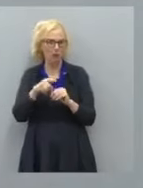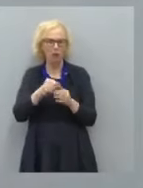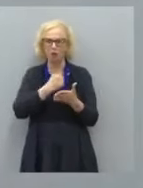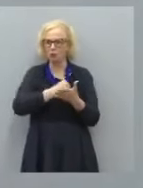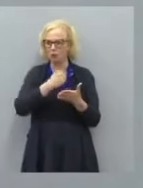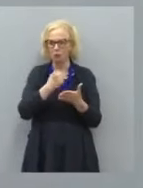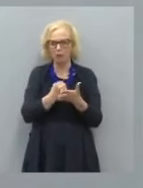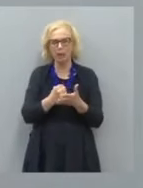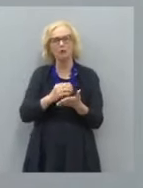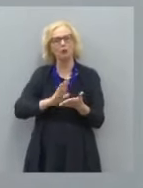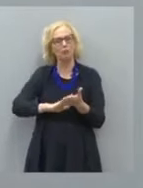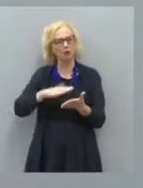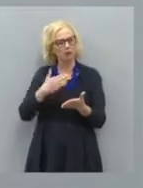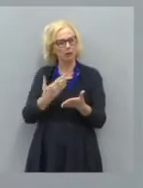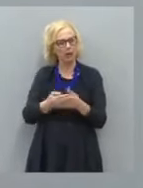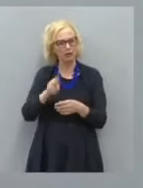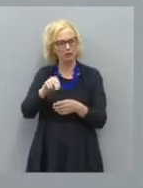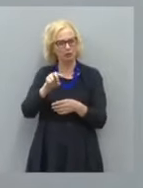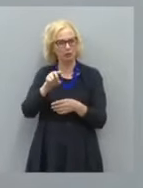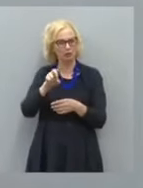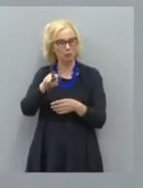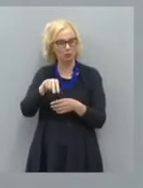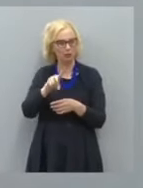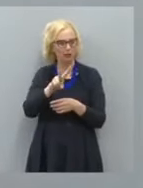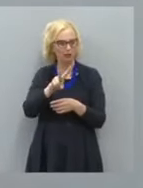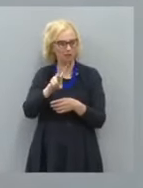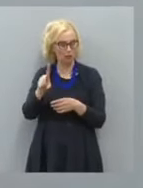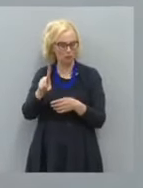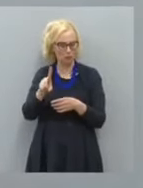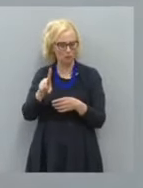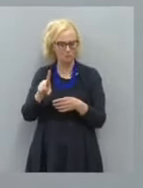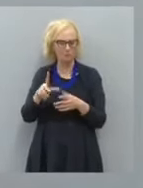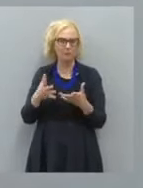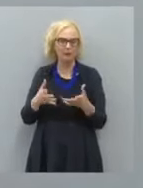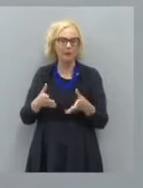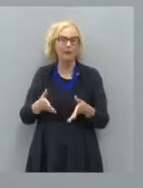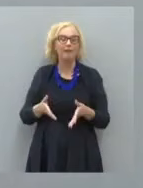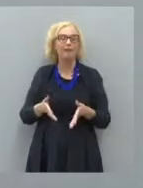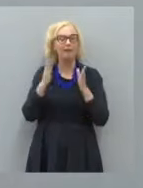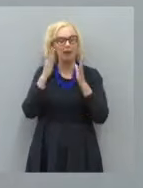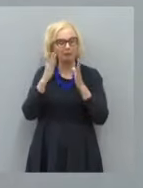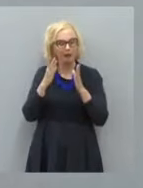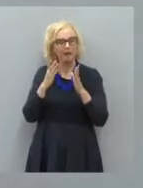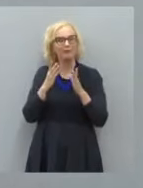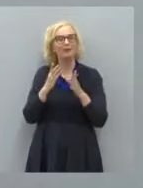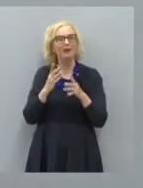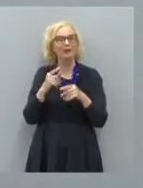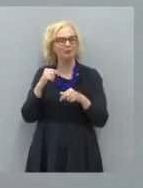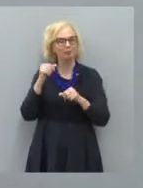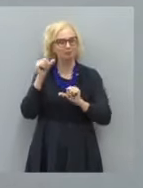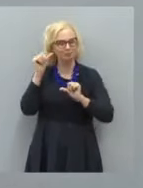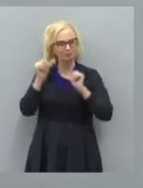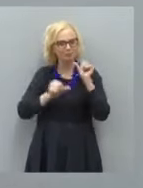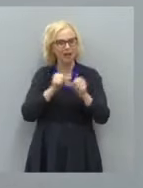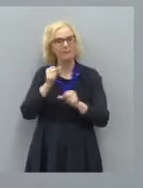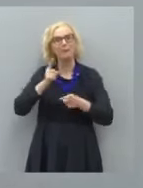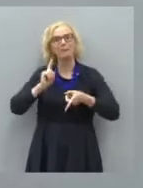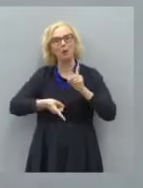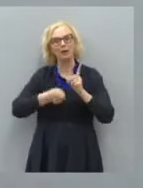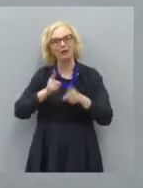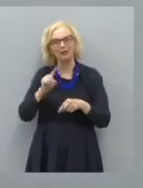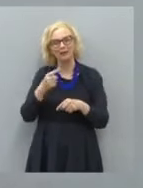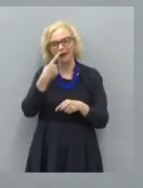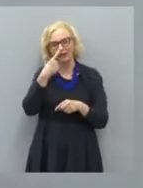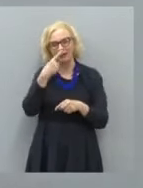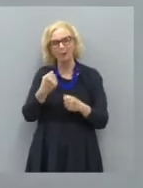fondamentale di tutto 2021 per passare finalmente dico e diciamo alla politica del